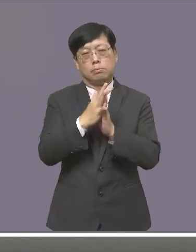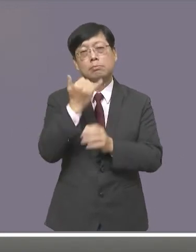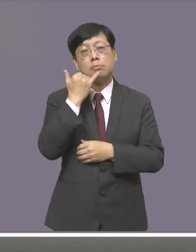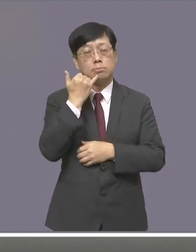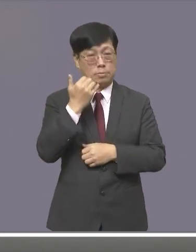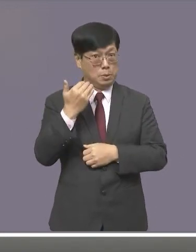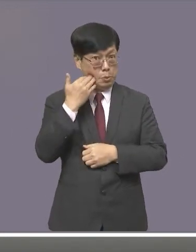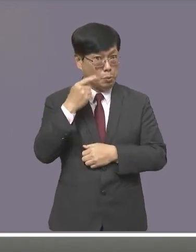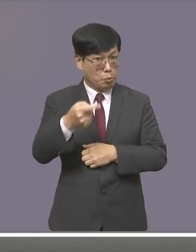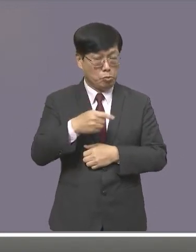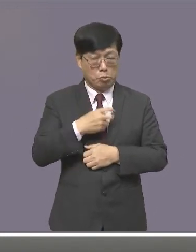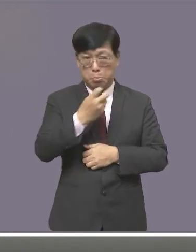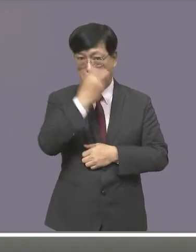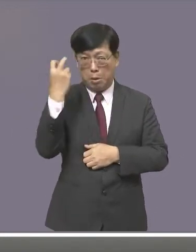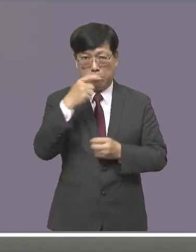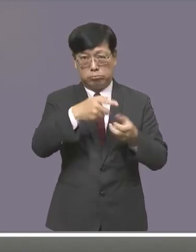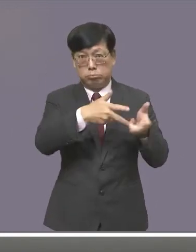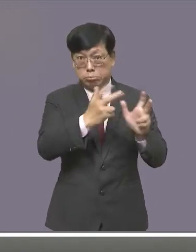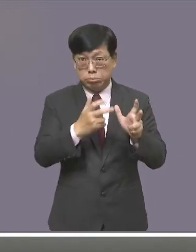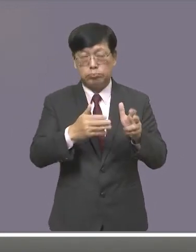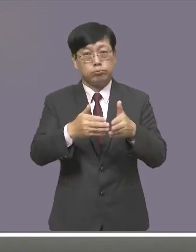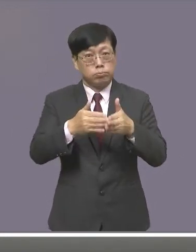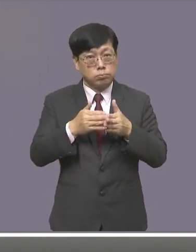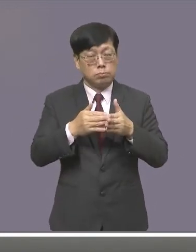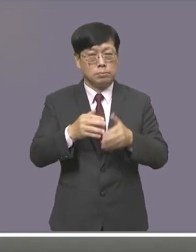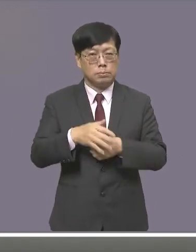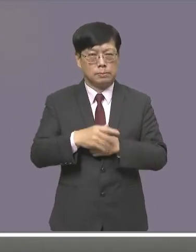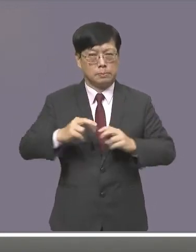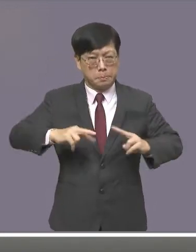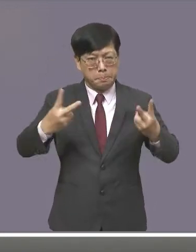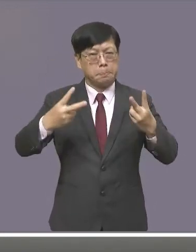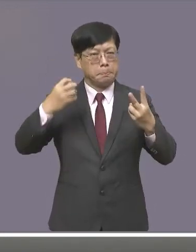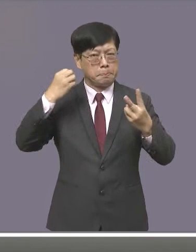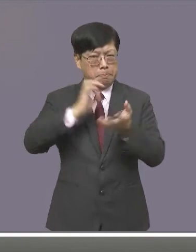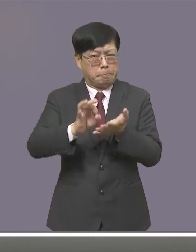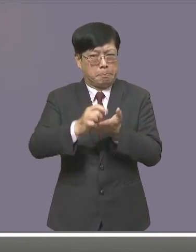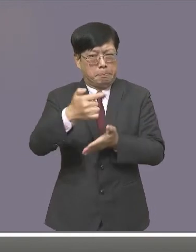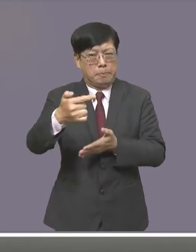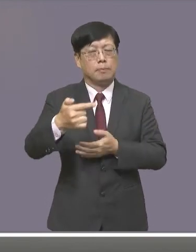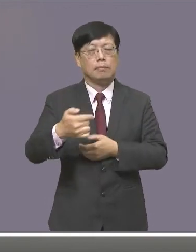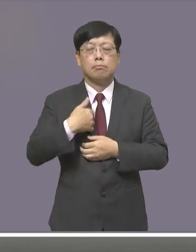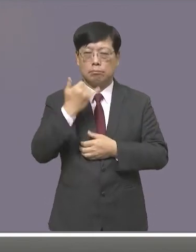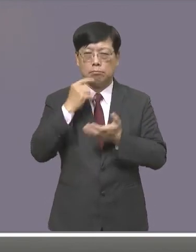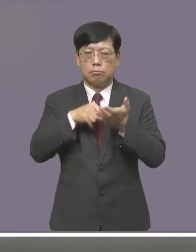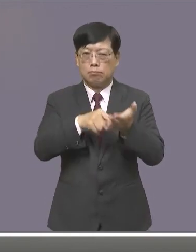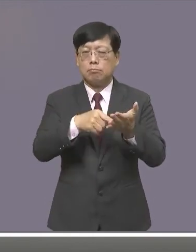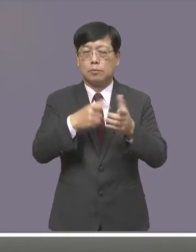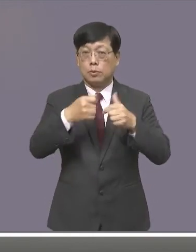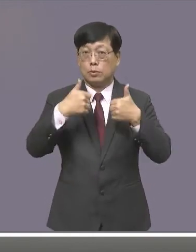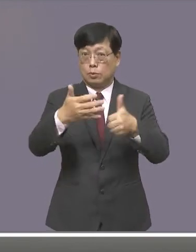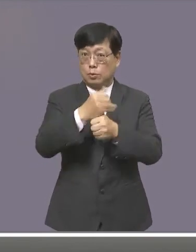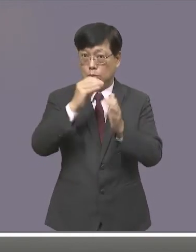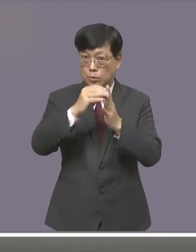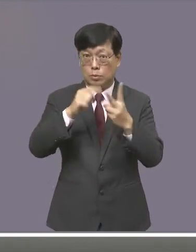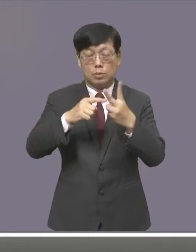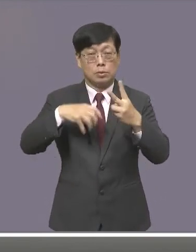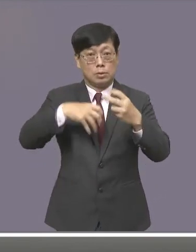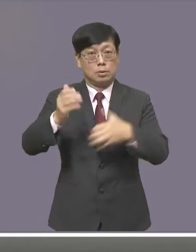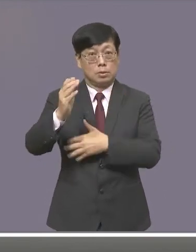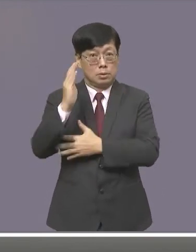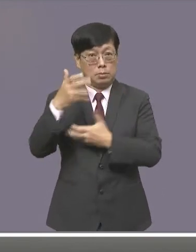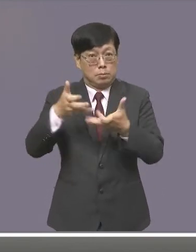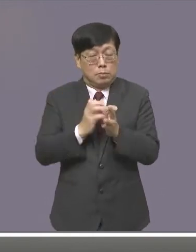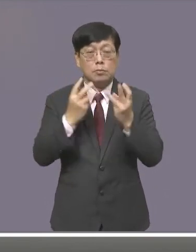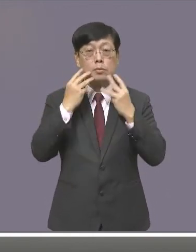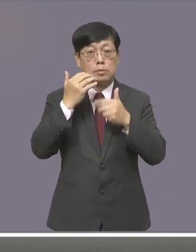果说这个检测出来的这个桥梁需要这一个改建的经费比较庞大的，可以向公路总局跟内政部营建署在生活圈的计划来补